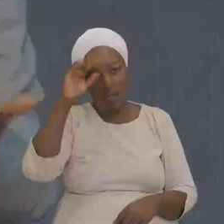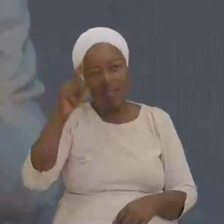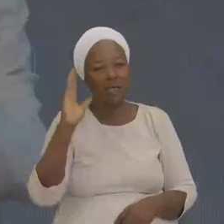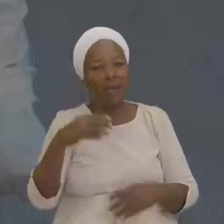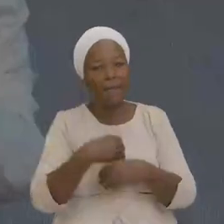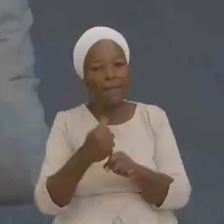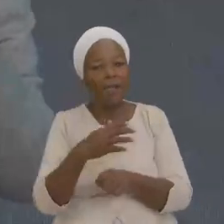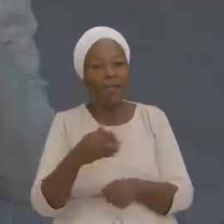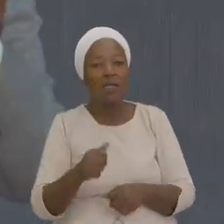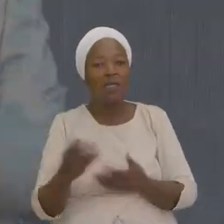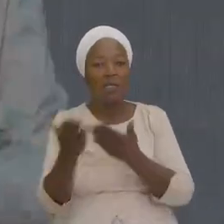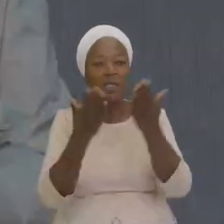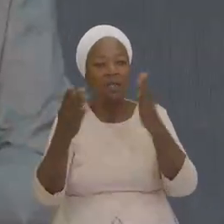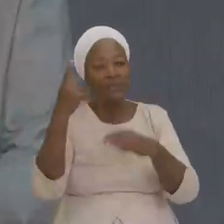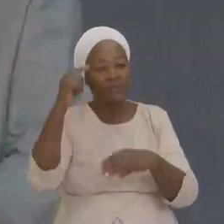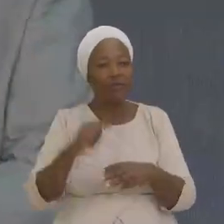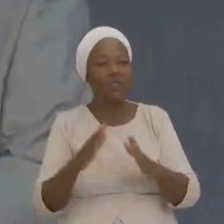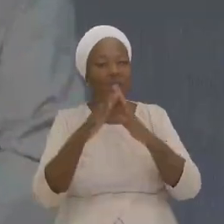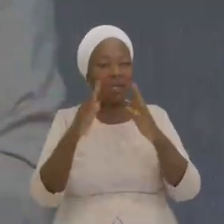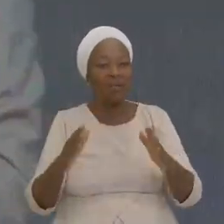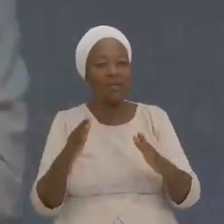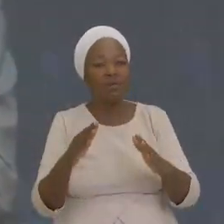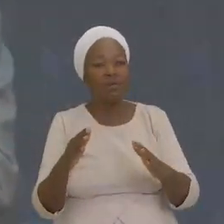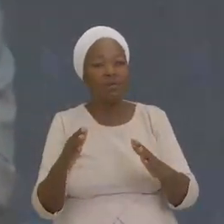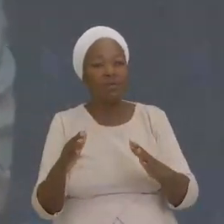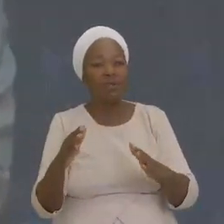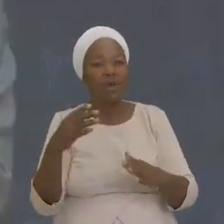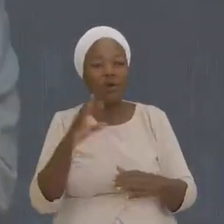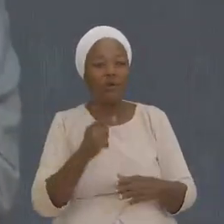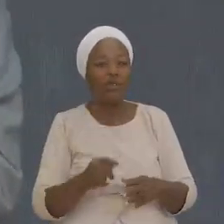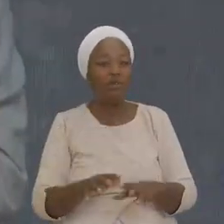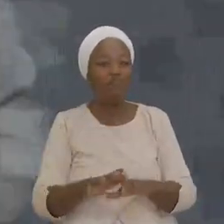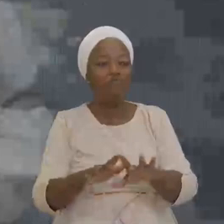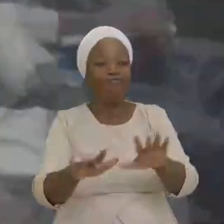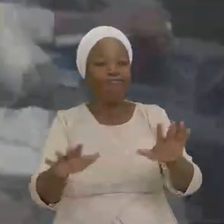Il fera l'expiation pour la tente d'assignation.